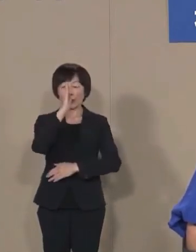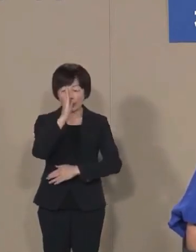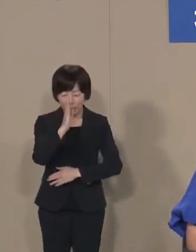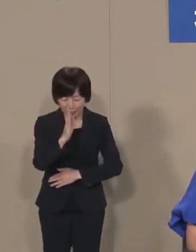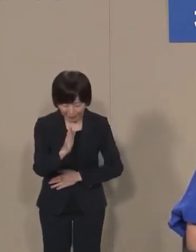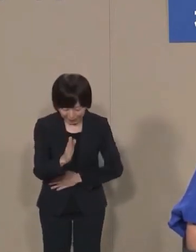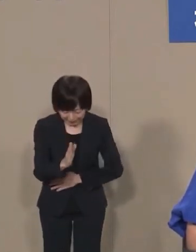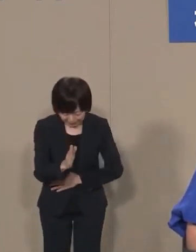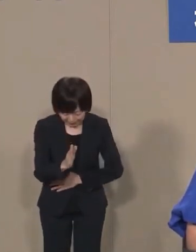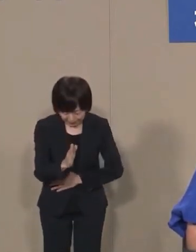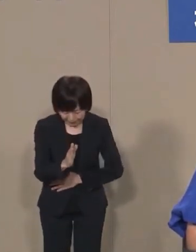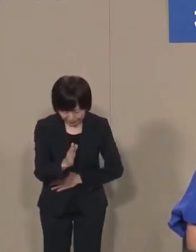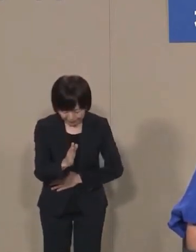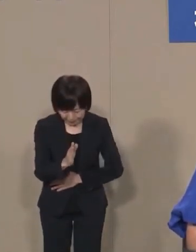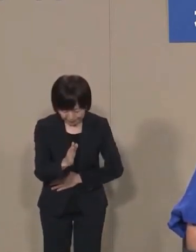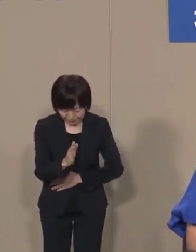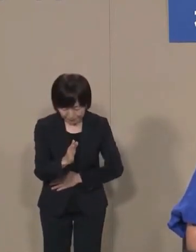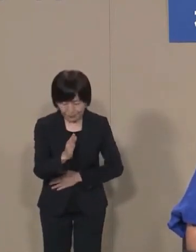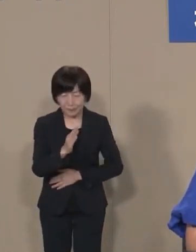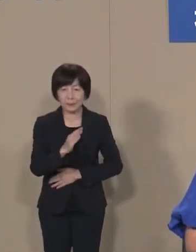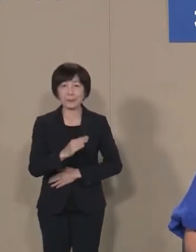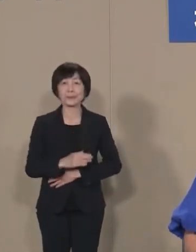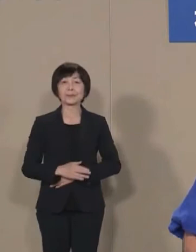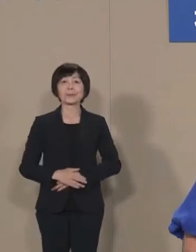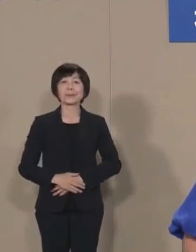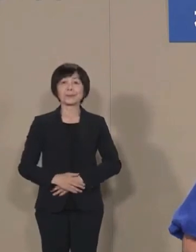宜しくお願いします